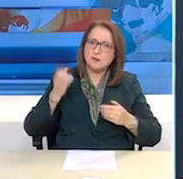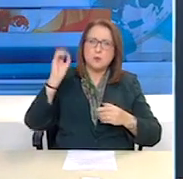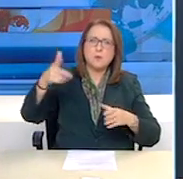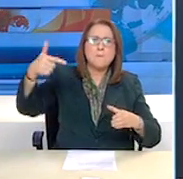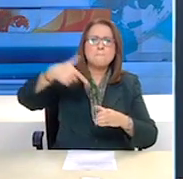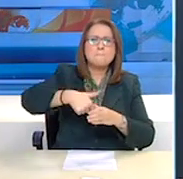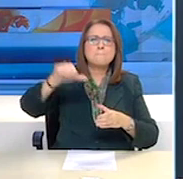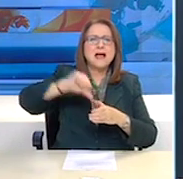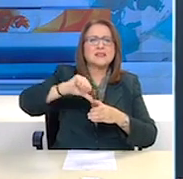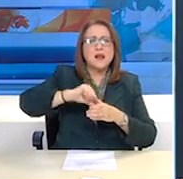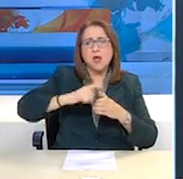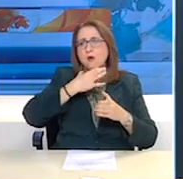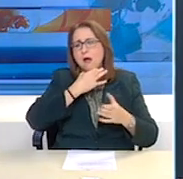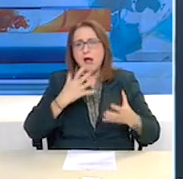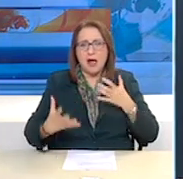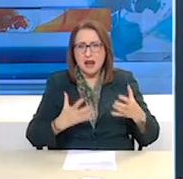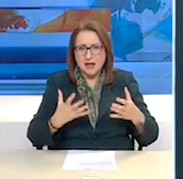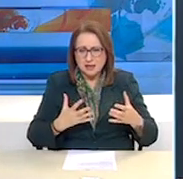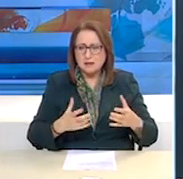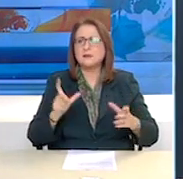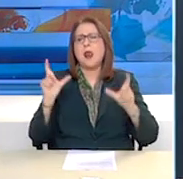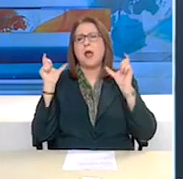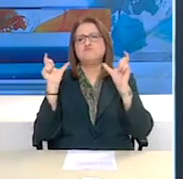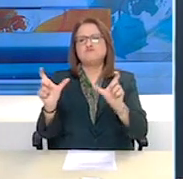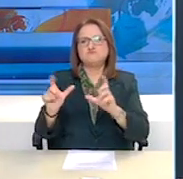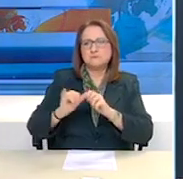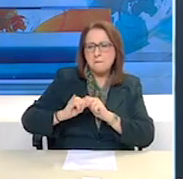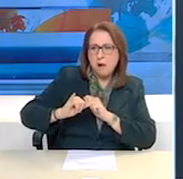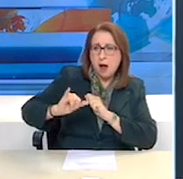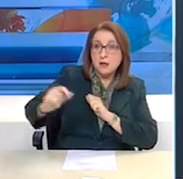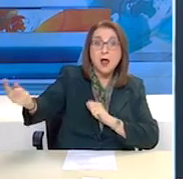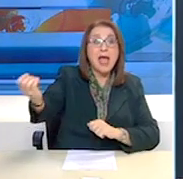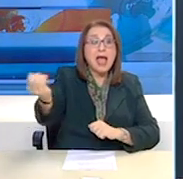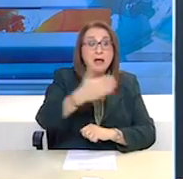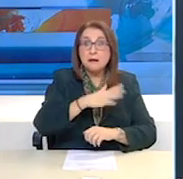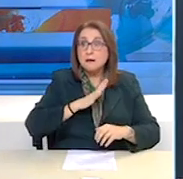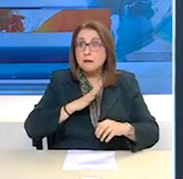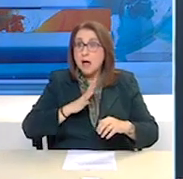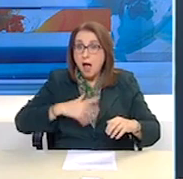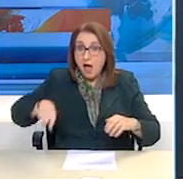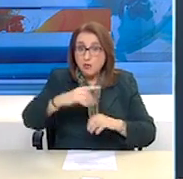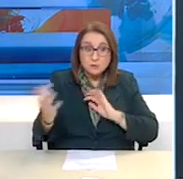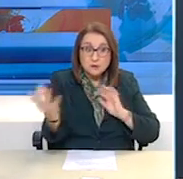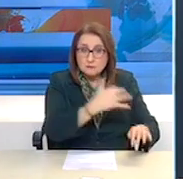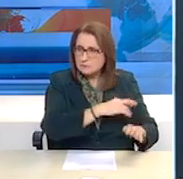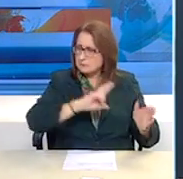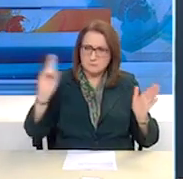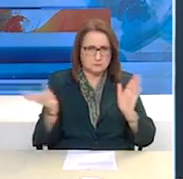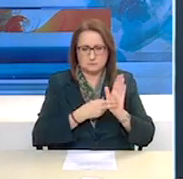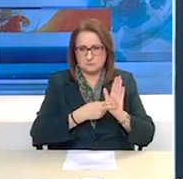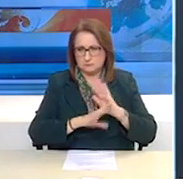τον επαναπατρισμό του πληρώματος είχε ξεκινήσει με την Γενική Γραμματεία Πολιτικής Προστασίας και συνεργασία με τη Μονάδα Διαχείρισης του Υπουργείου